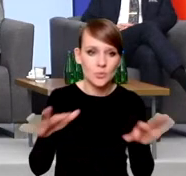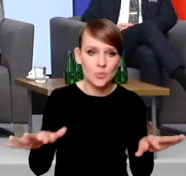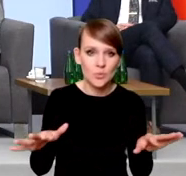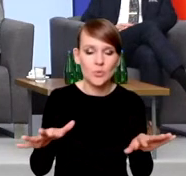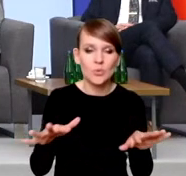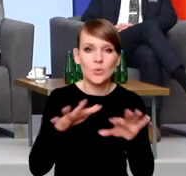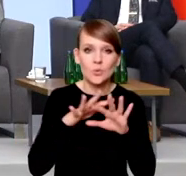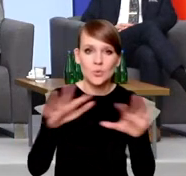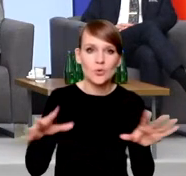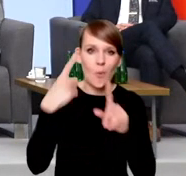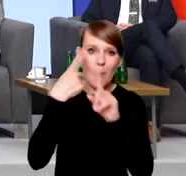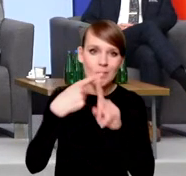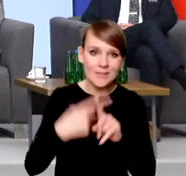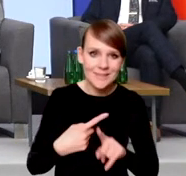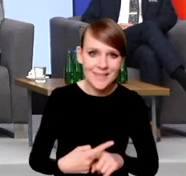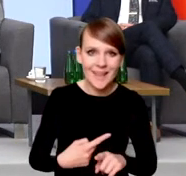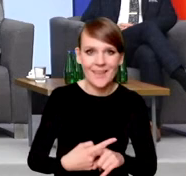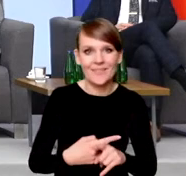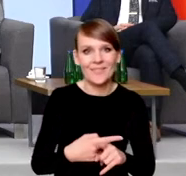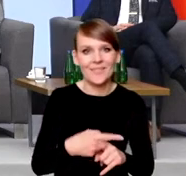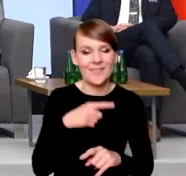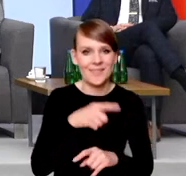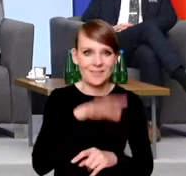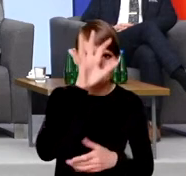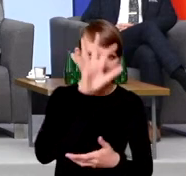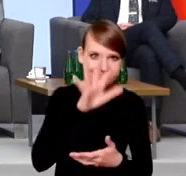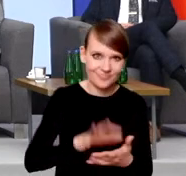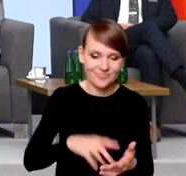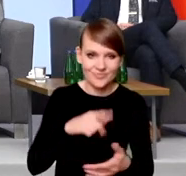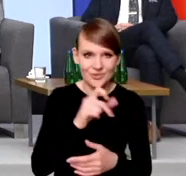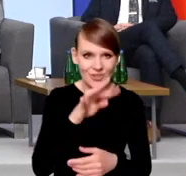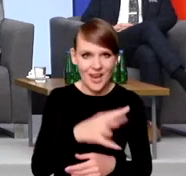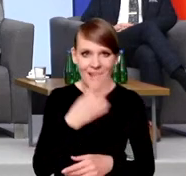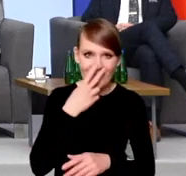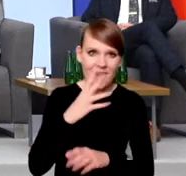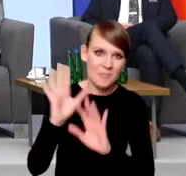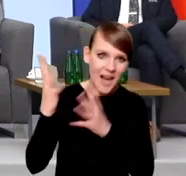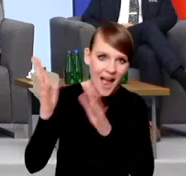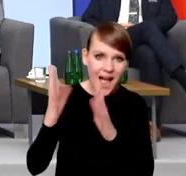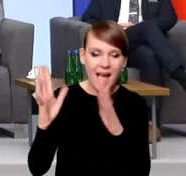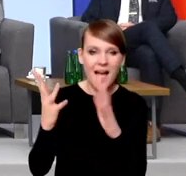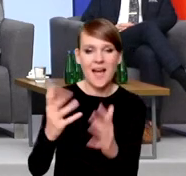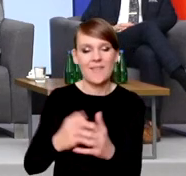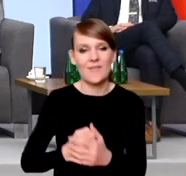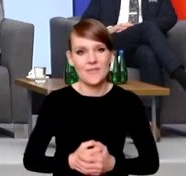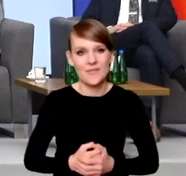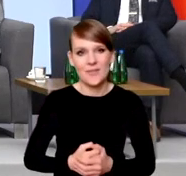pozytywnych komentarzy na czacie. Widzę, że właśnie duże brawa,